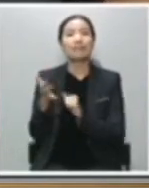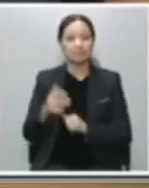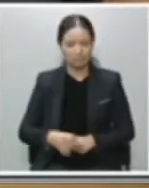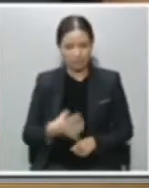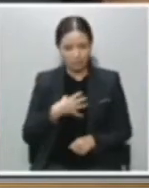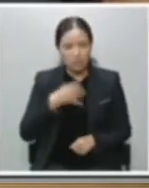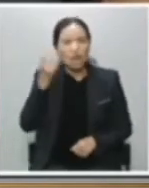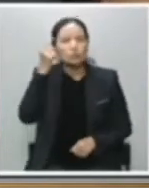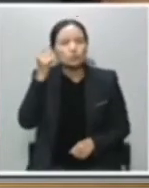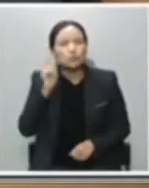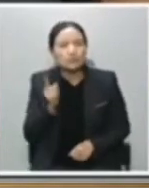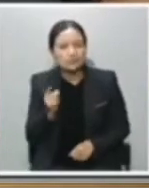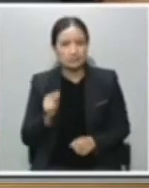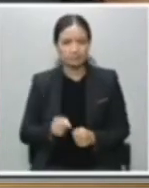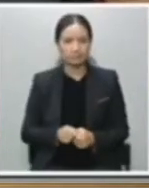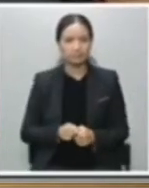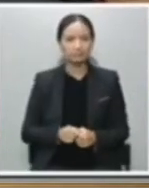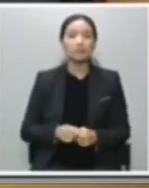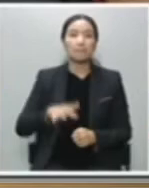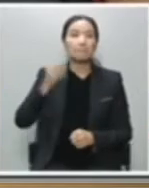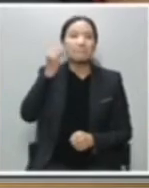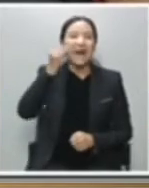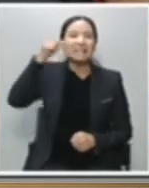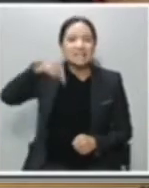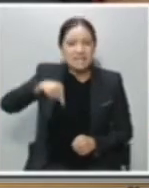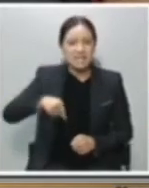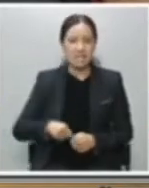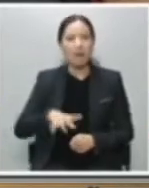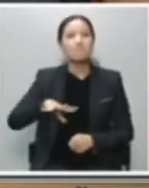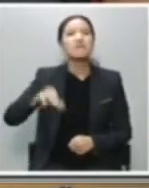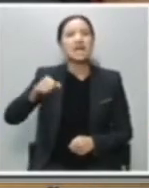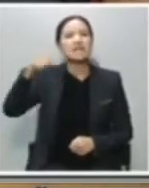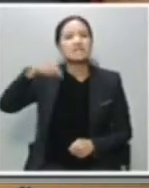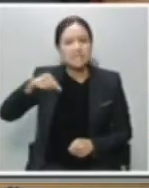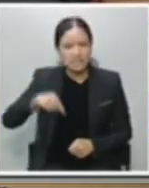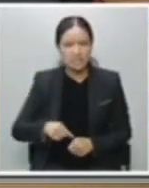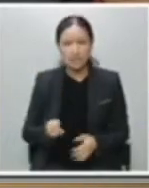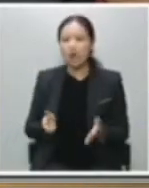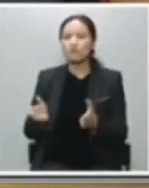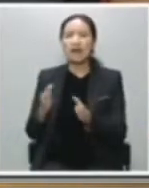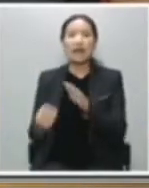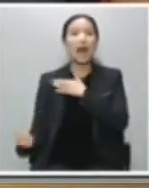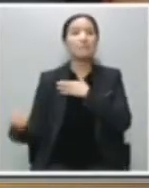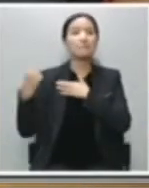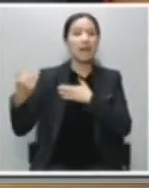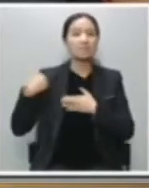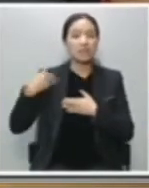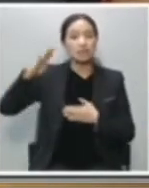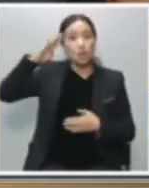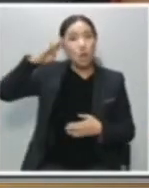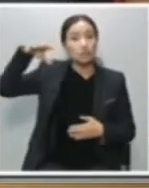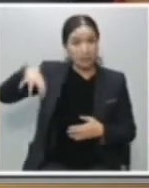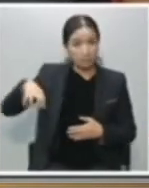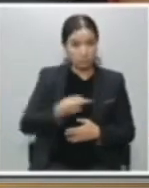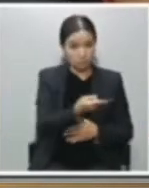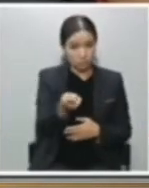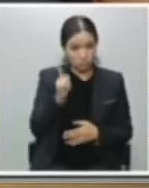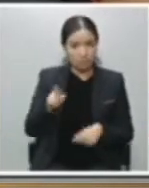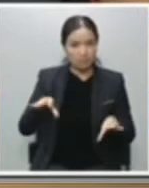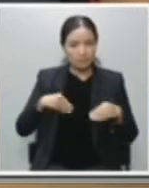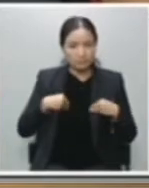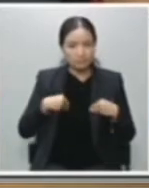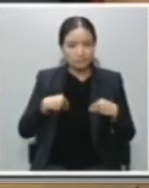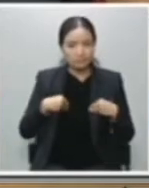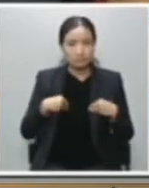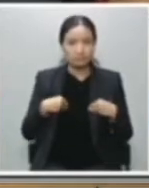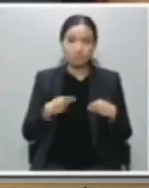าบ้านนี้เมืองนี้เนี่ยทางข่ายผู้มีอำนาจเนี่ยก็คือกองทัพไอ้นี่เราต้องยอมรับนะครับเร